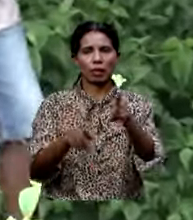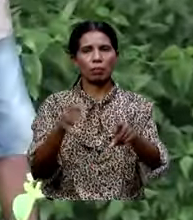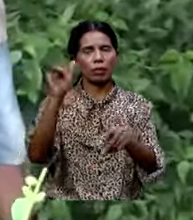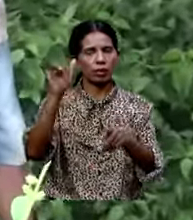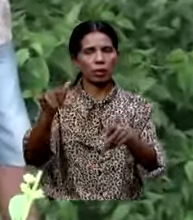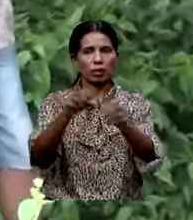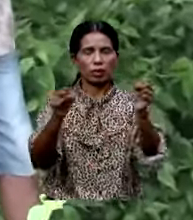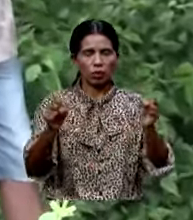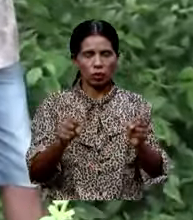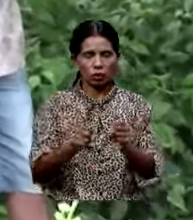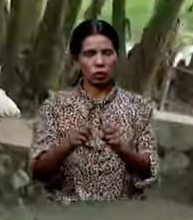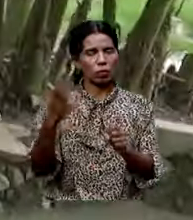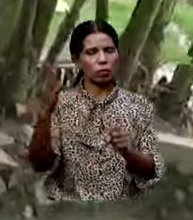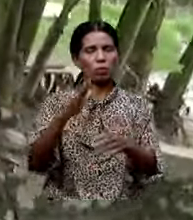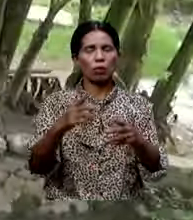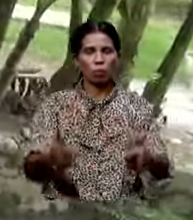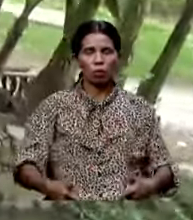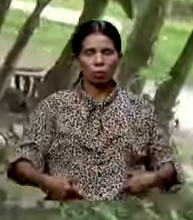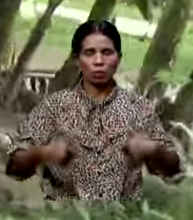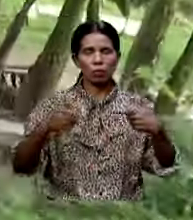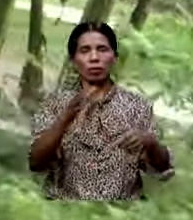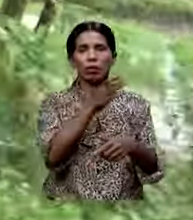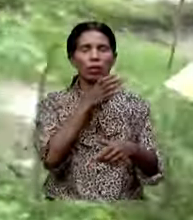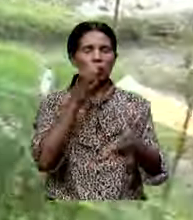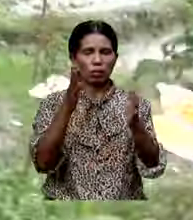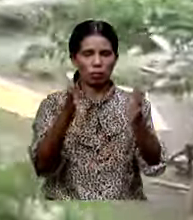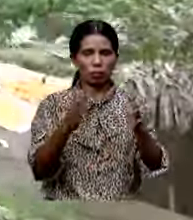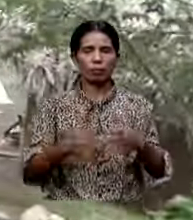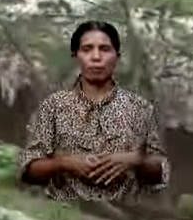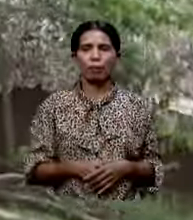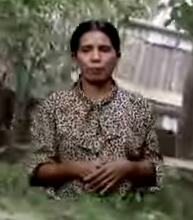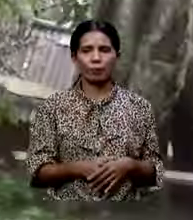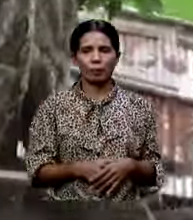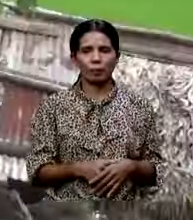ia suku Asulau no Gisu maioria mori so vida agricultor. Abraão Amaral, GMN.